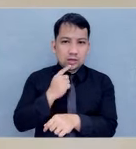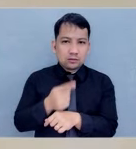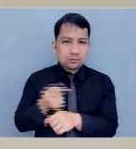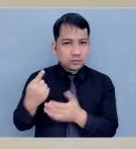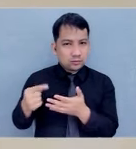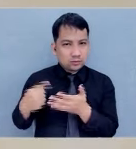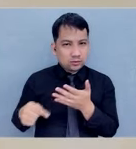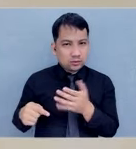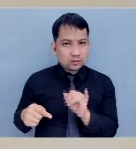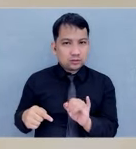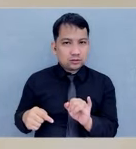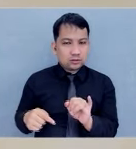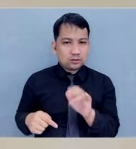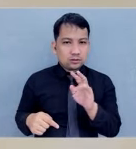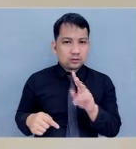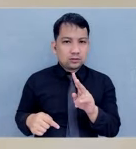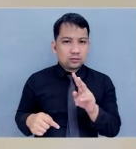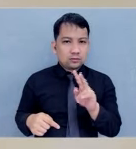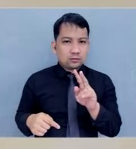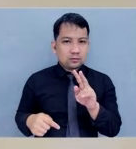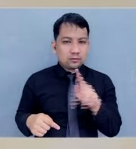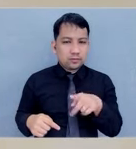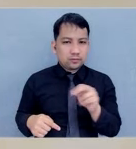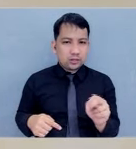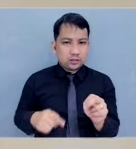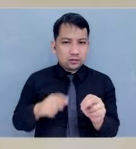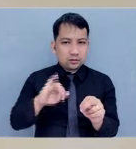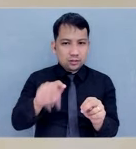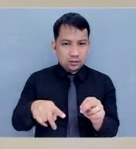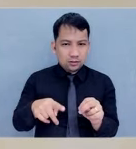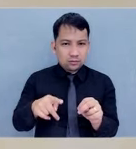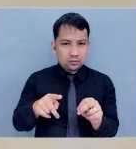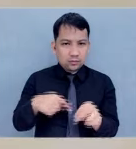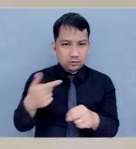are VPN IP addresses or relays.